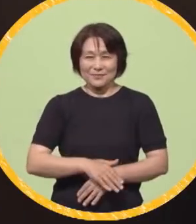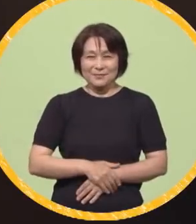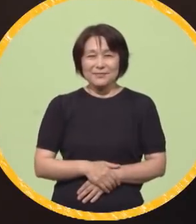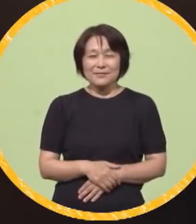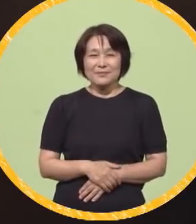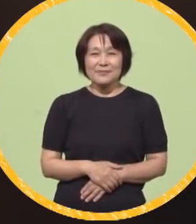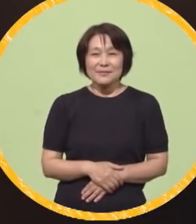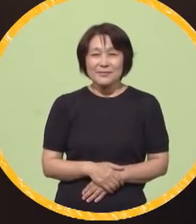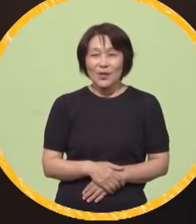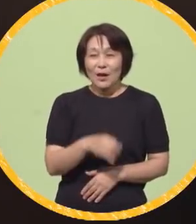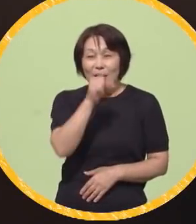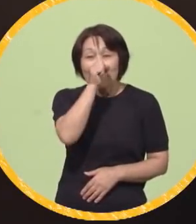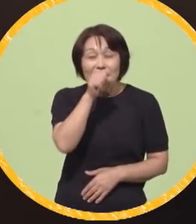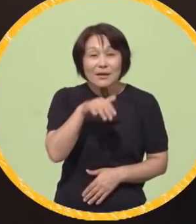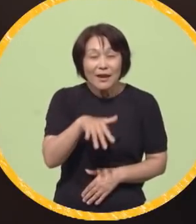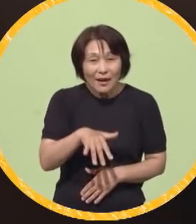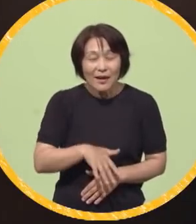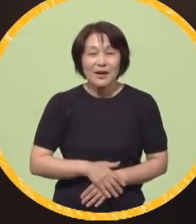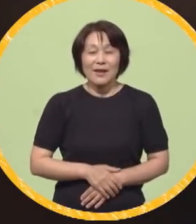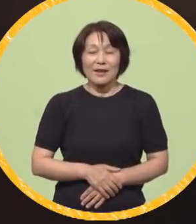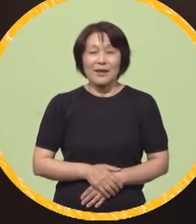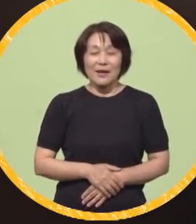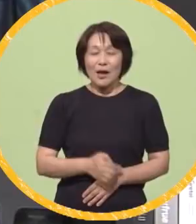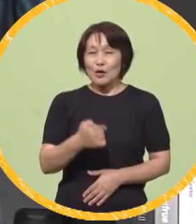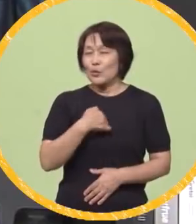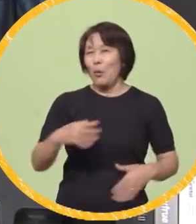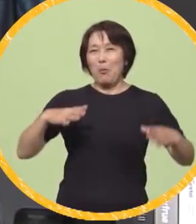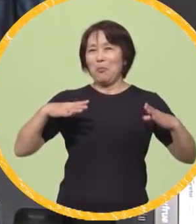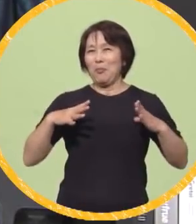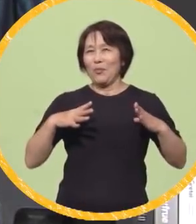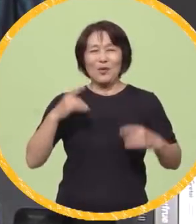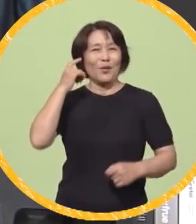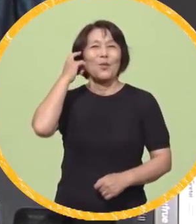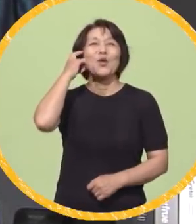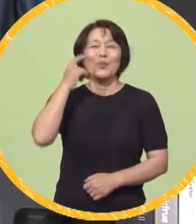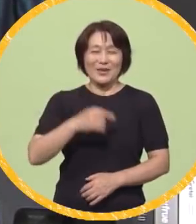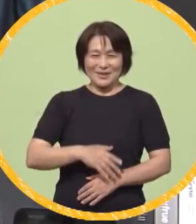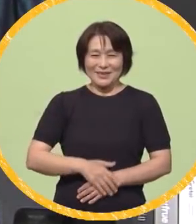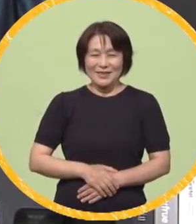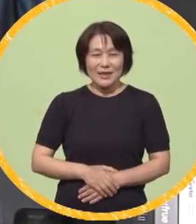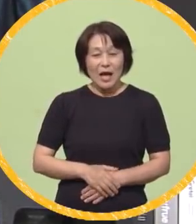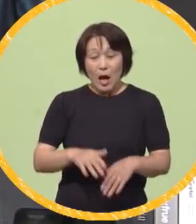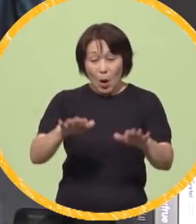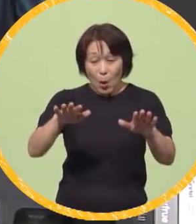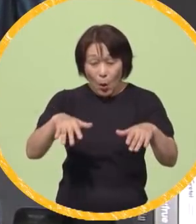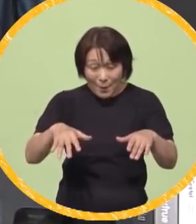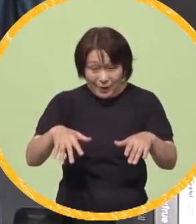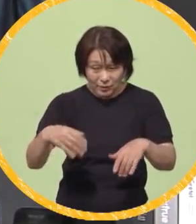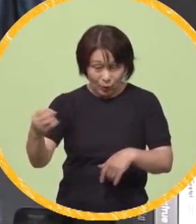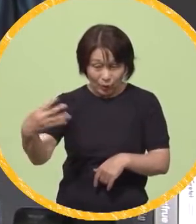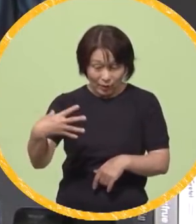ん、いいね、こんなにできるんだ。 我ながらいい感じにできたなって思って、 大雨ってどうかなと思って